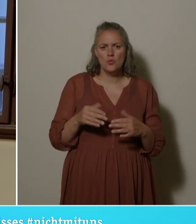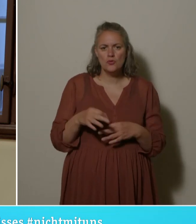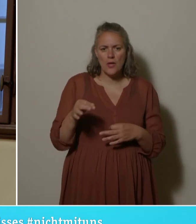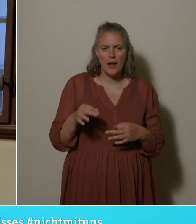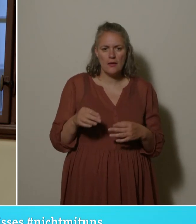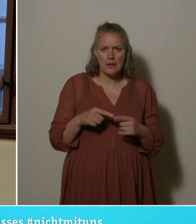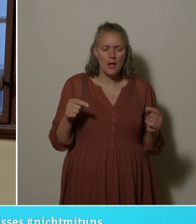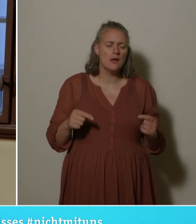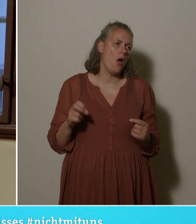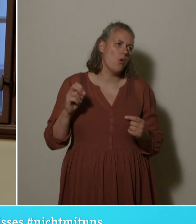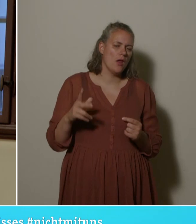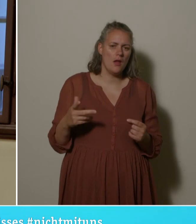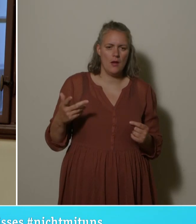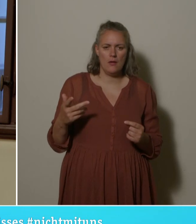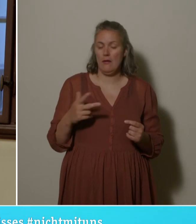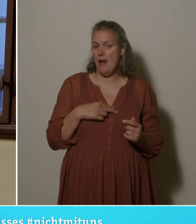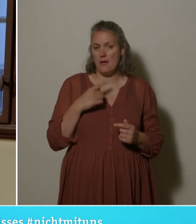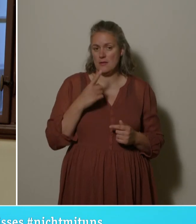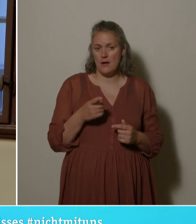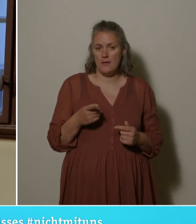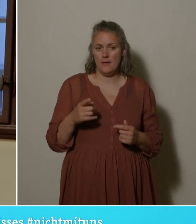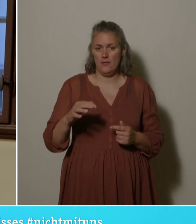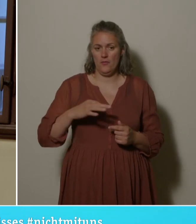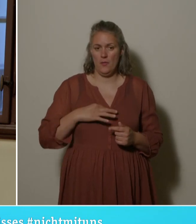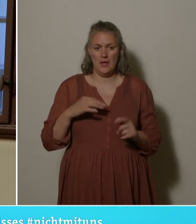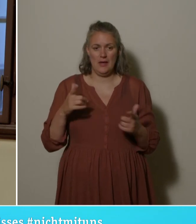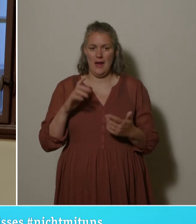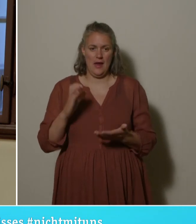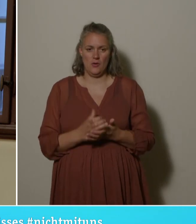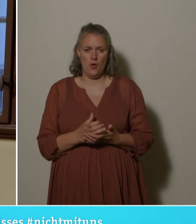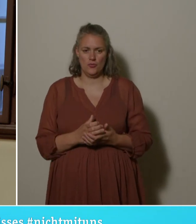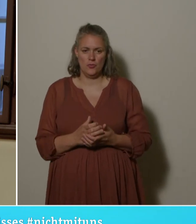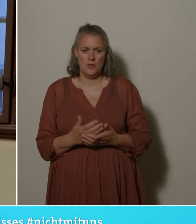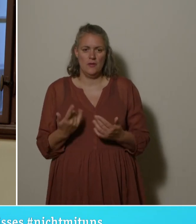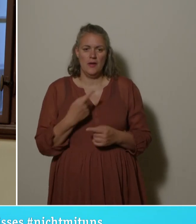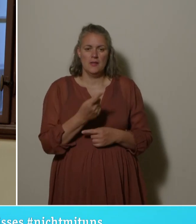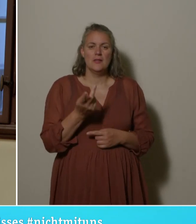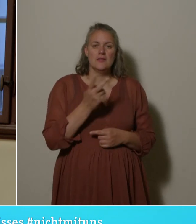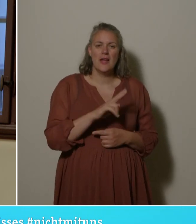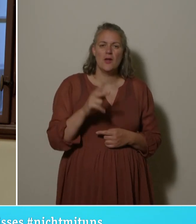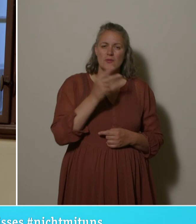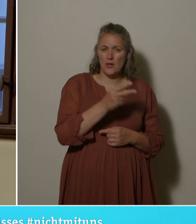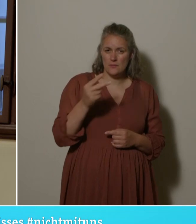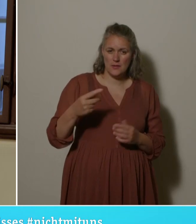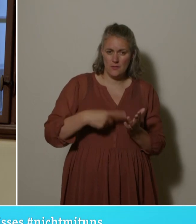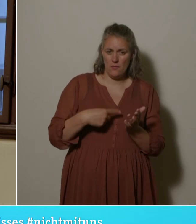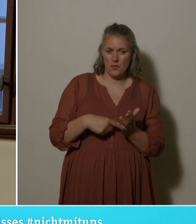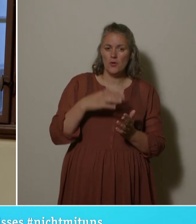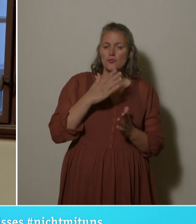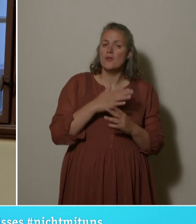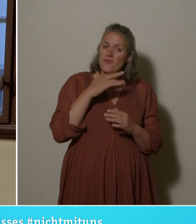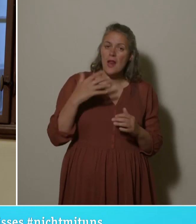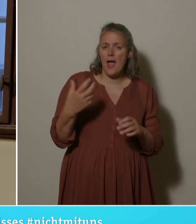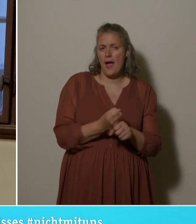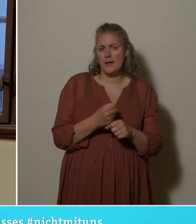richtig. Und ich sage ganz ehrlich, für mich ist es keine Enttäuschung. Sie haben von dem, was Sie 2022 gefordert haben, sehr viel